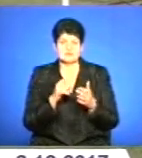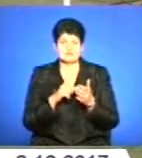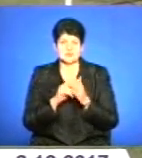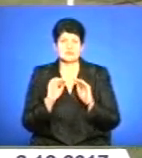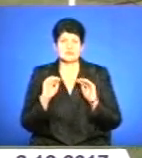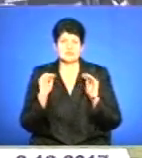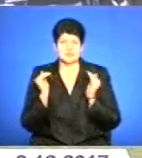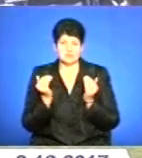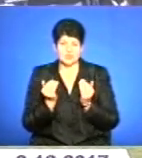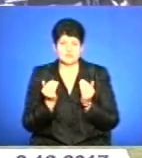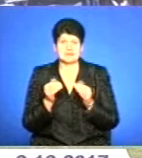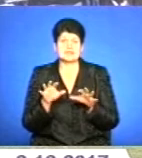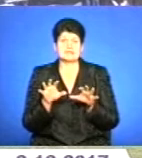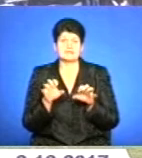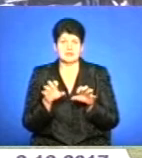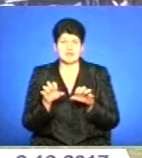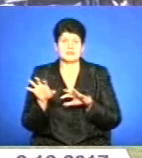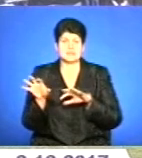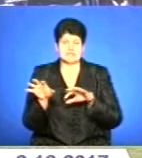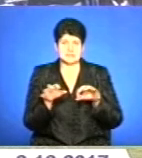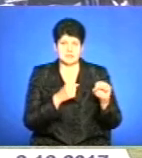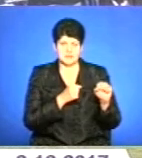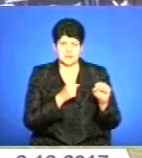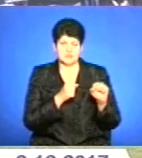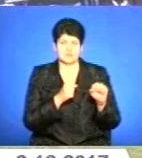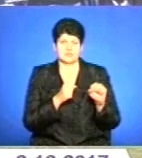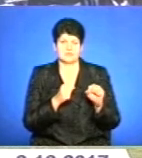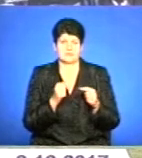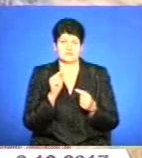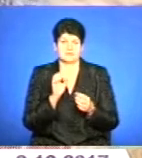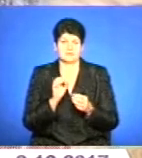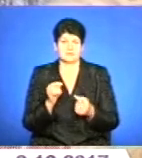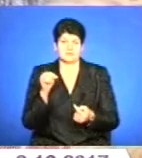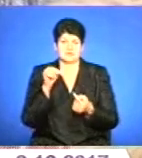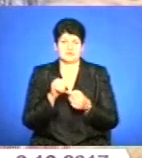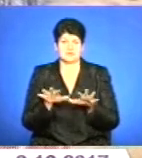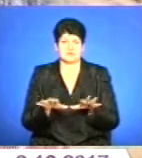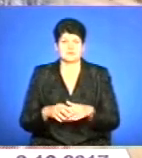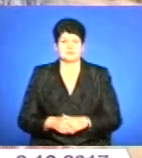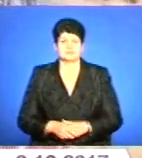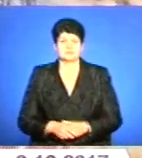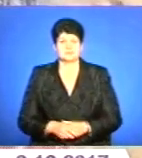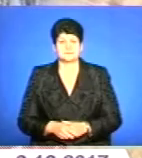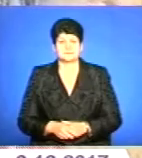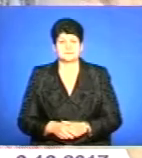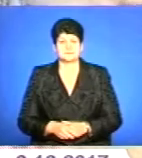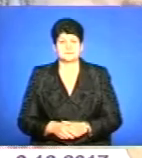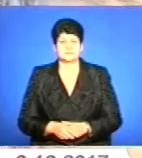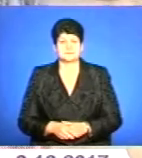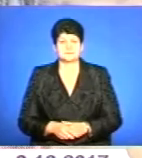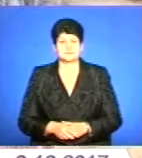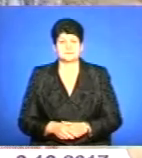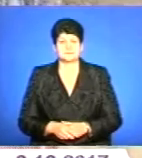стадіону Хоросткова, тварин перевезуть у пристосоване для зимування місце. Богдана Сарабун, Андрій Бодак, Вісті